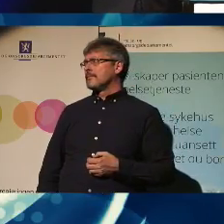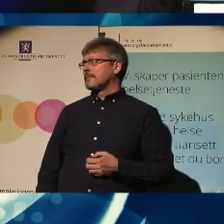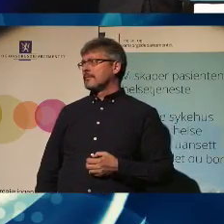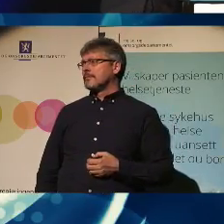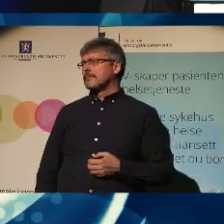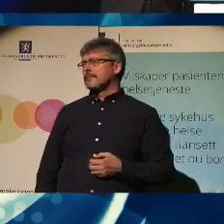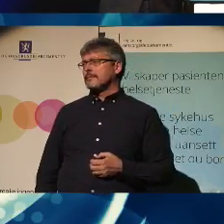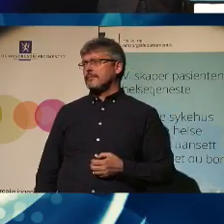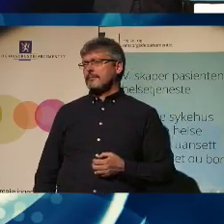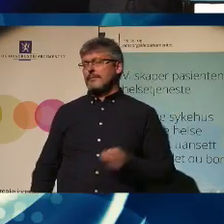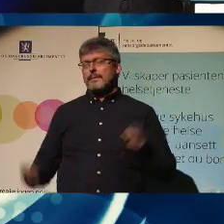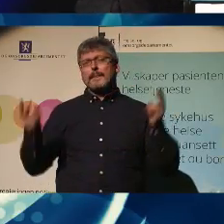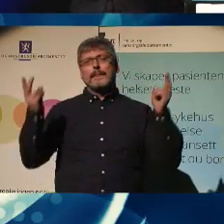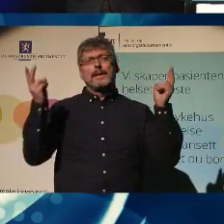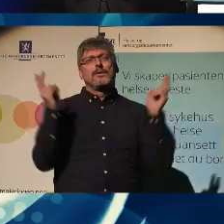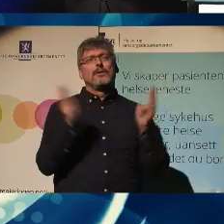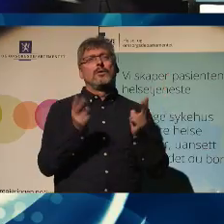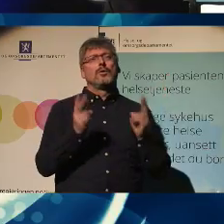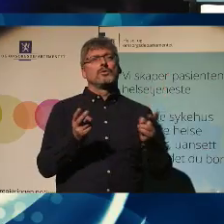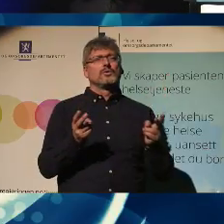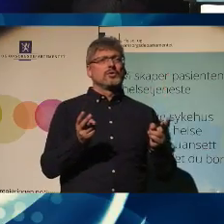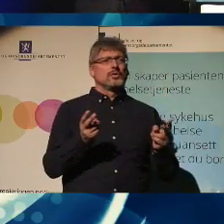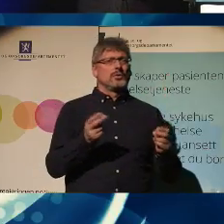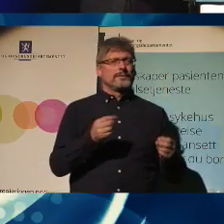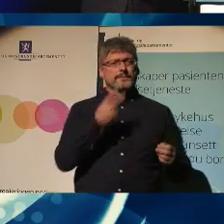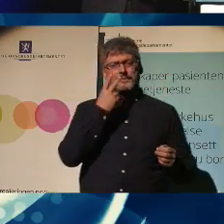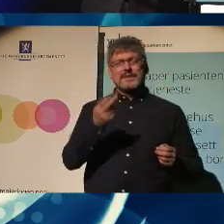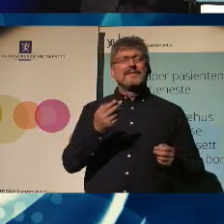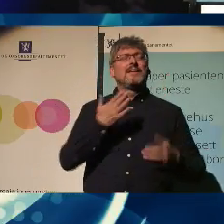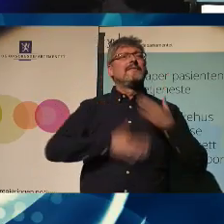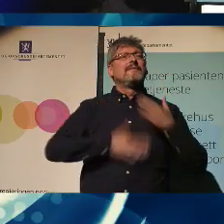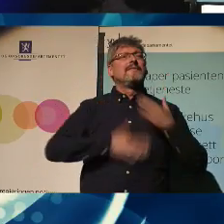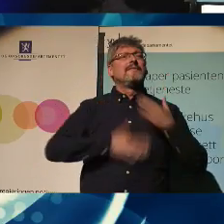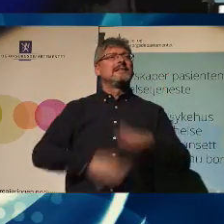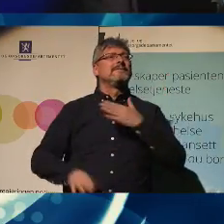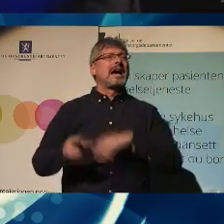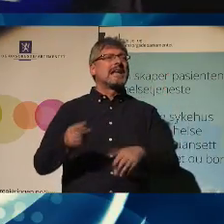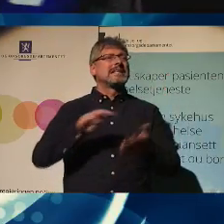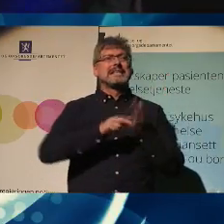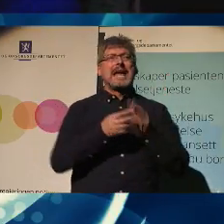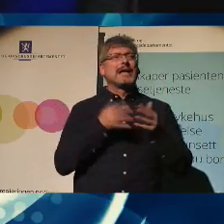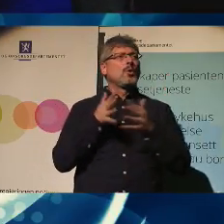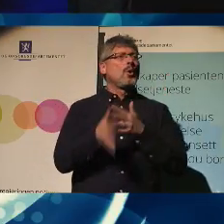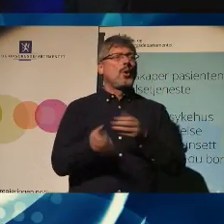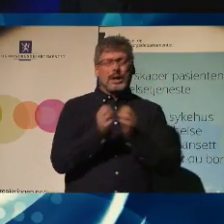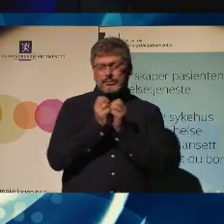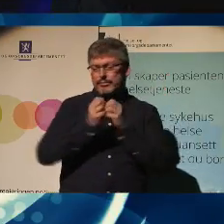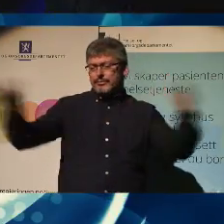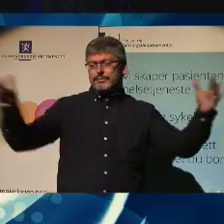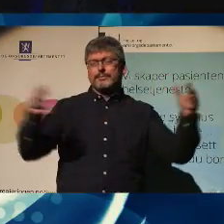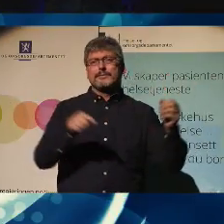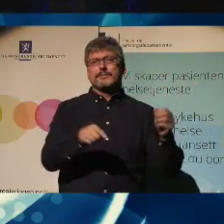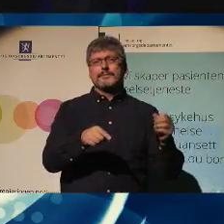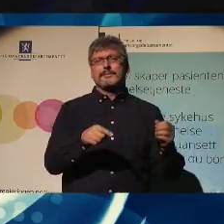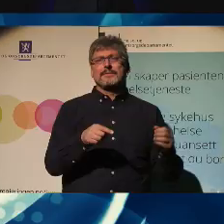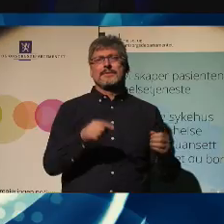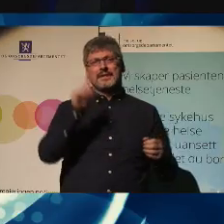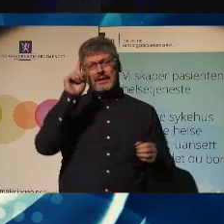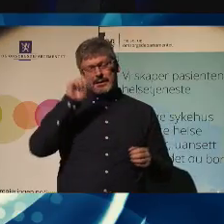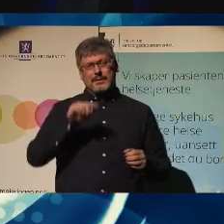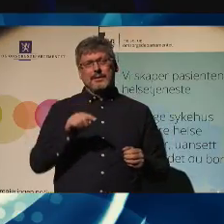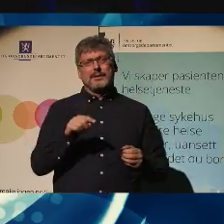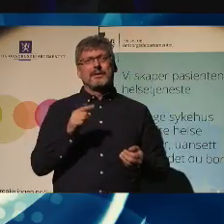Vi har også en rivende utvikling i velferdsteknologien. Der det jo ikke å tenke og vurdere, men det dreier seg om